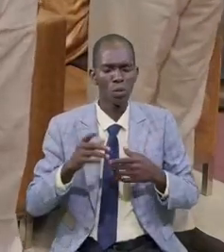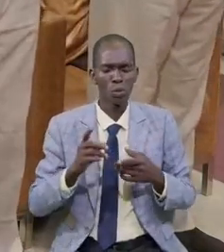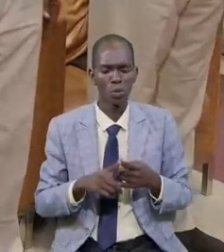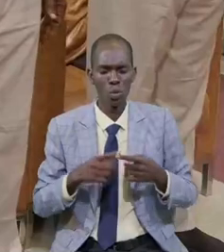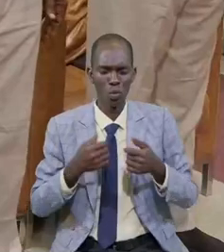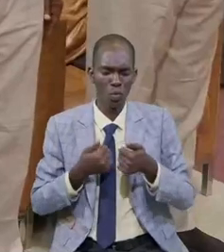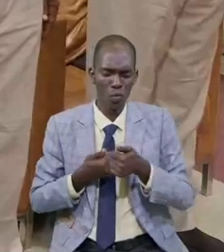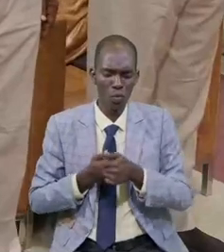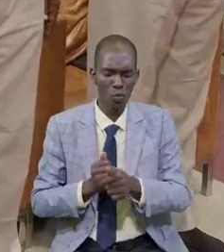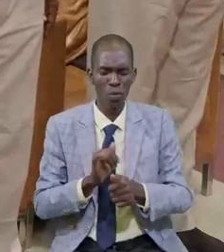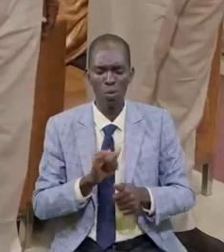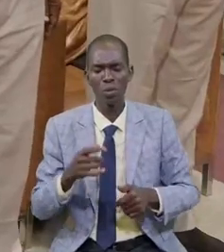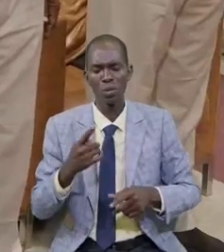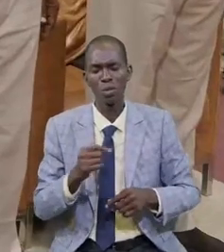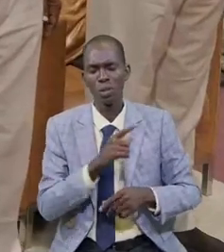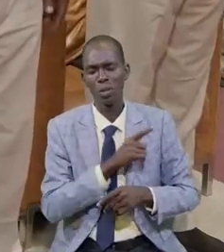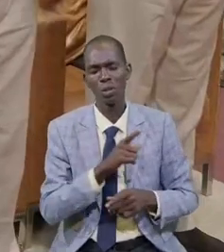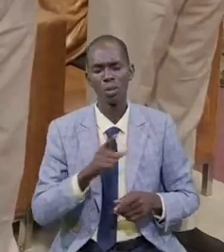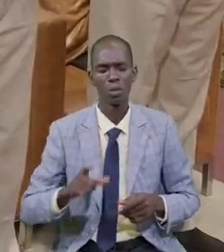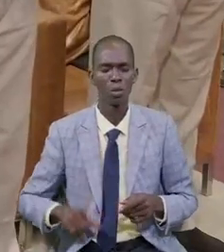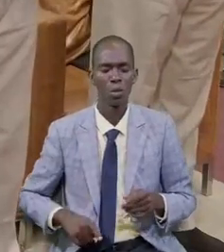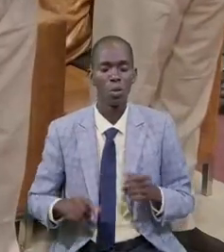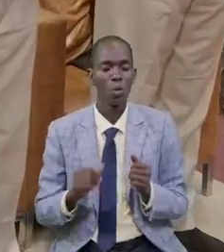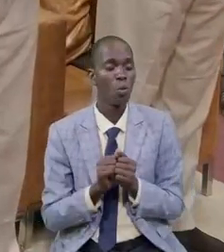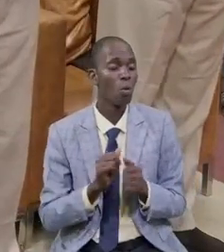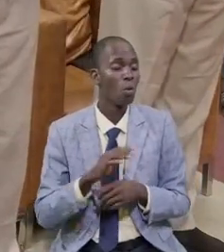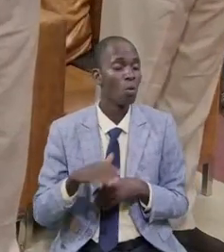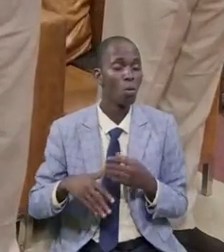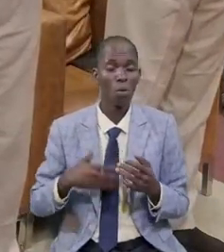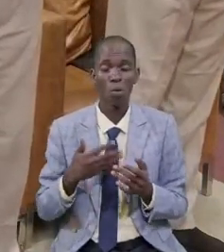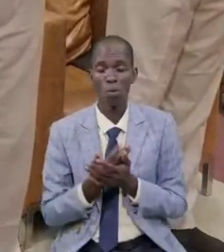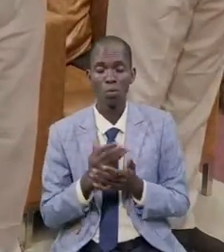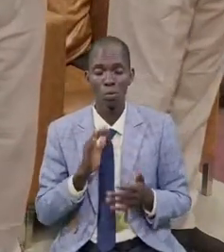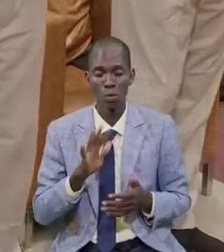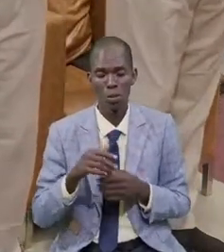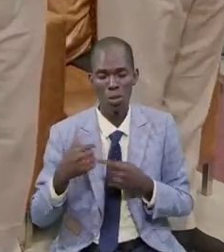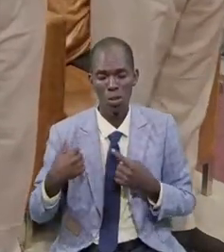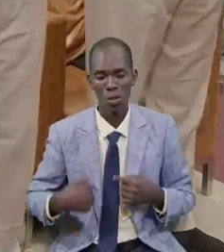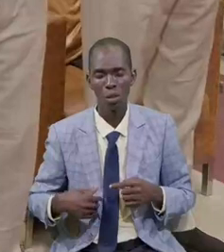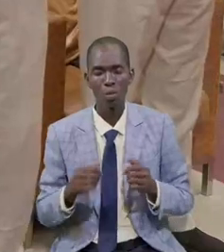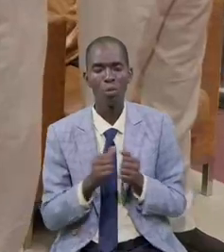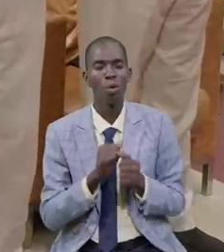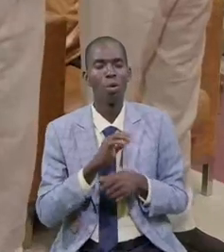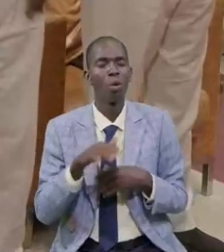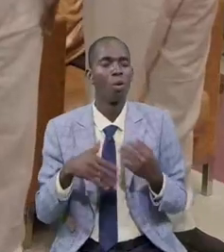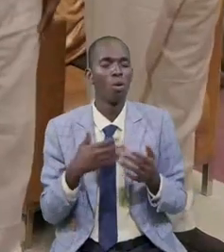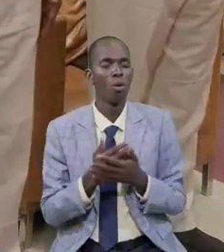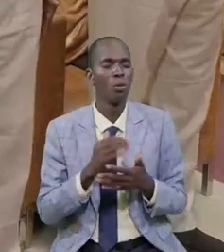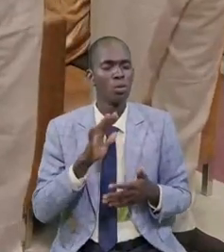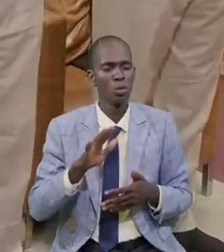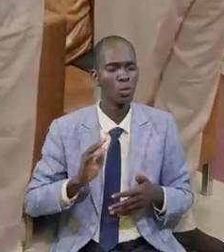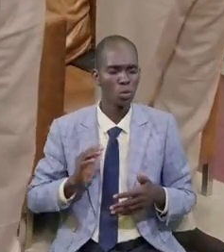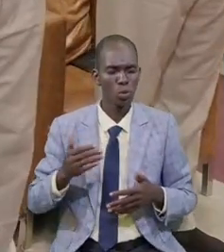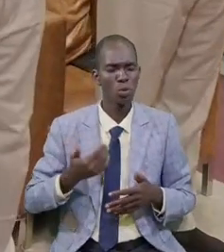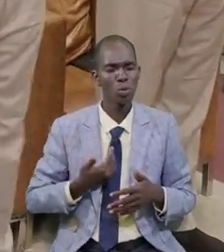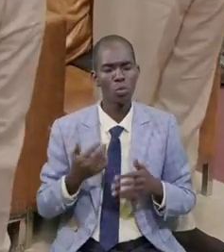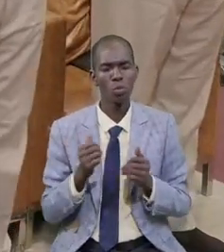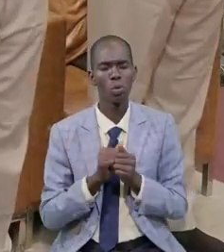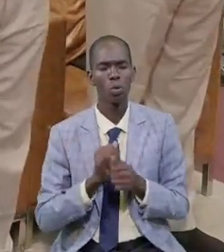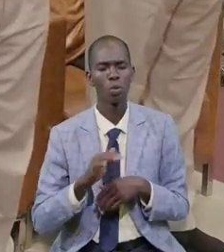Revenez au fait de suivre le Seigneur de tout votre cœur, de toute votre âme, de tout votre